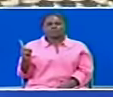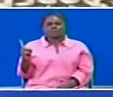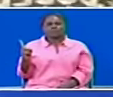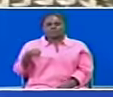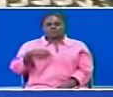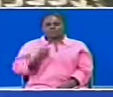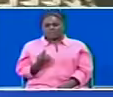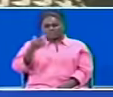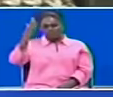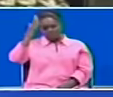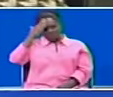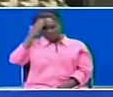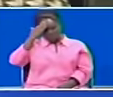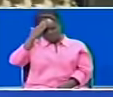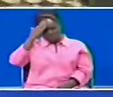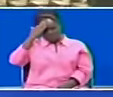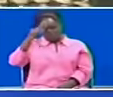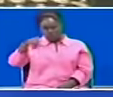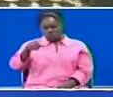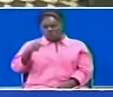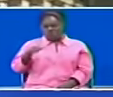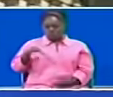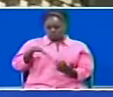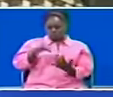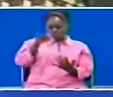Na mimi najua mulifikiria mumechagua manager,